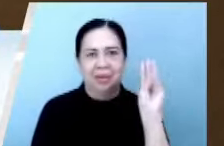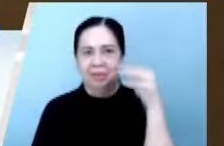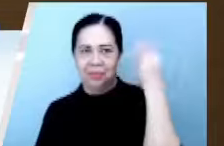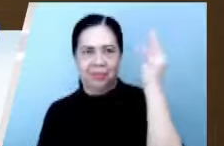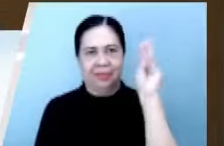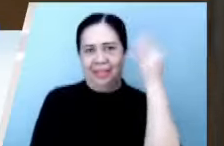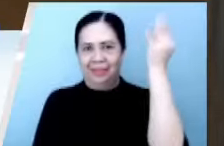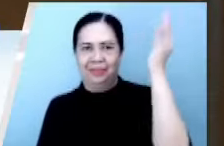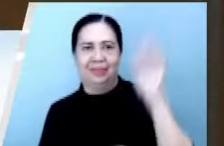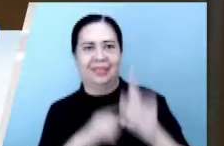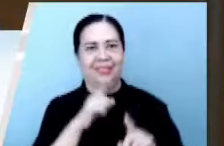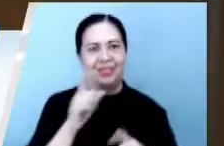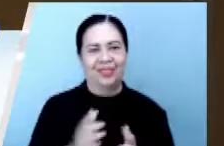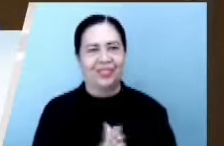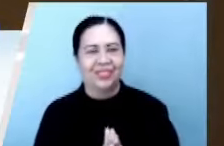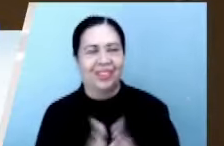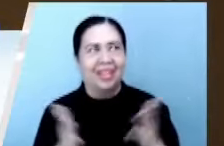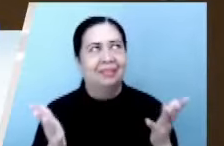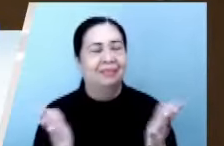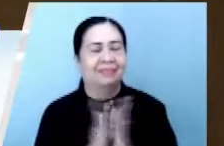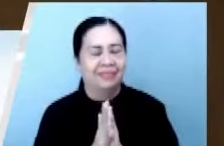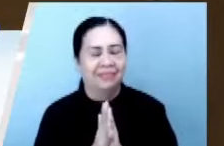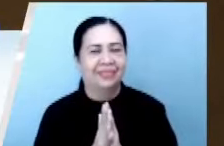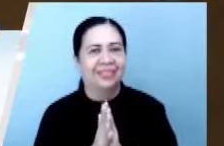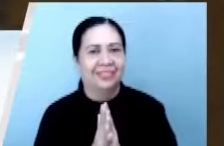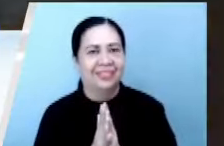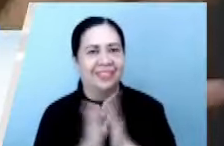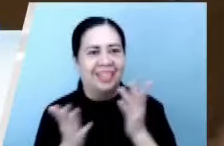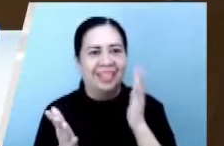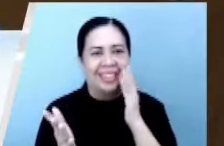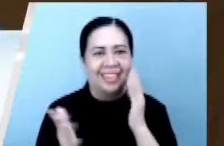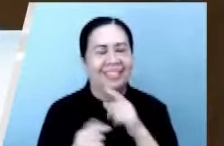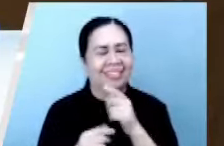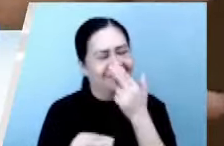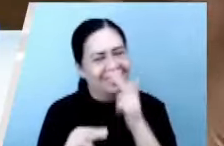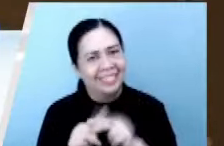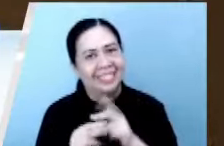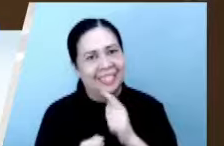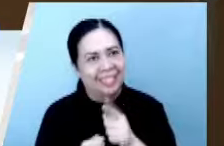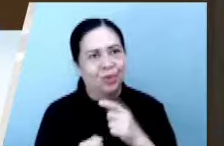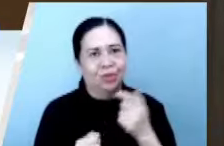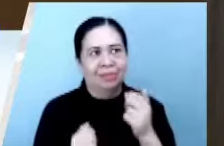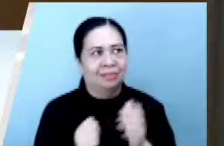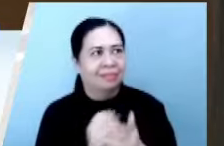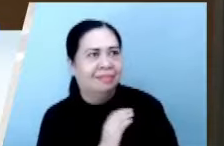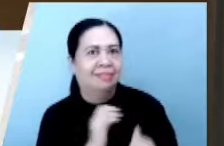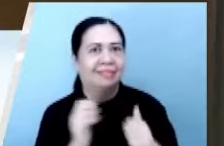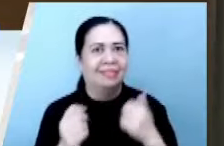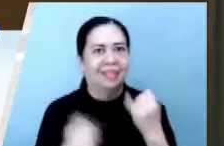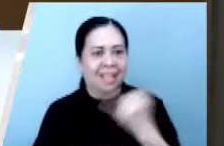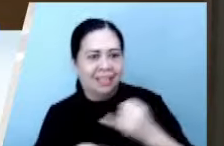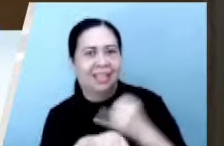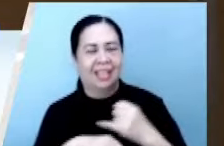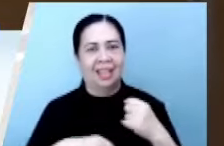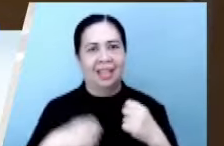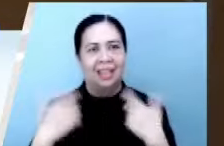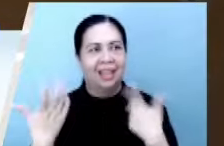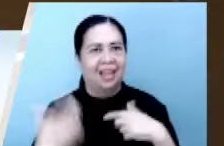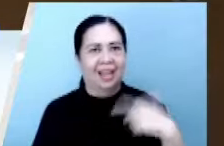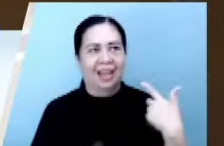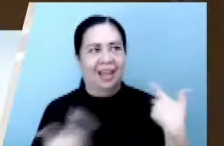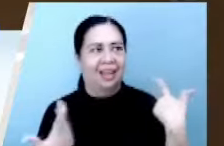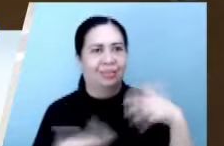nun, parang kayo naman ang susunod. Nakakatuwa kasi talagang career sila. Nasa isla, may fulgoso, naka-shell,